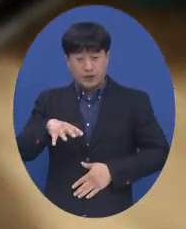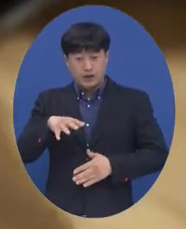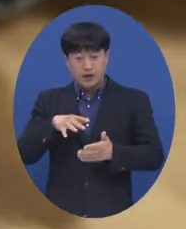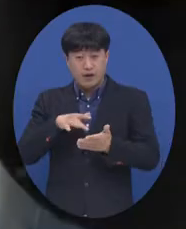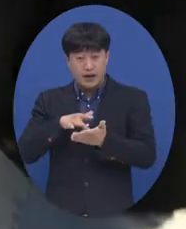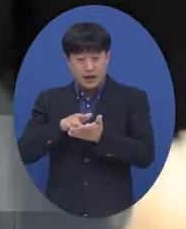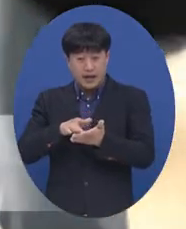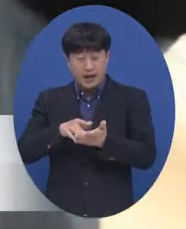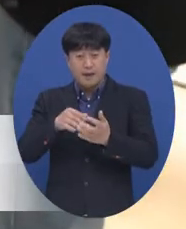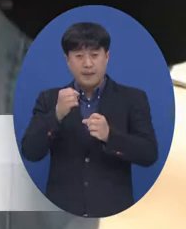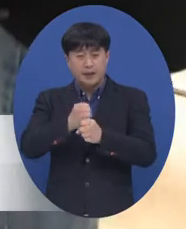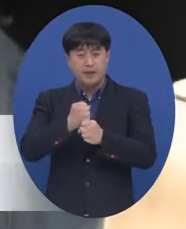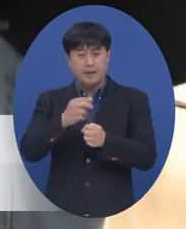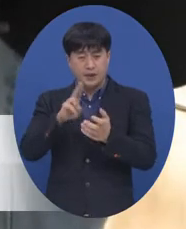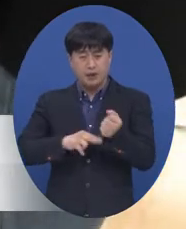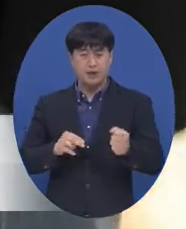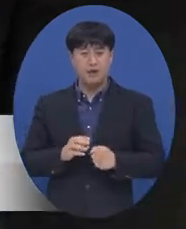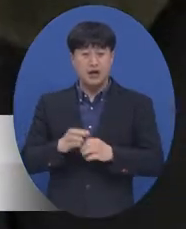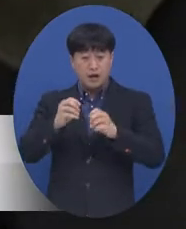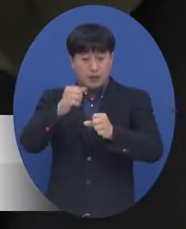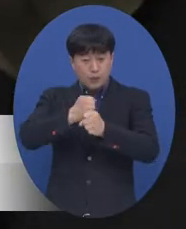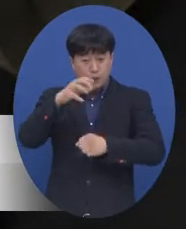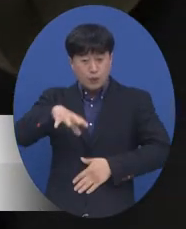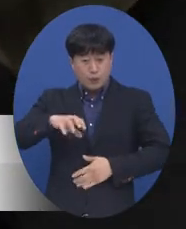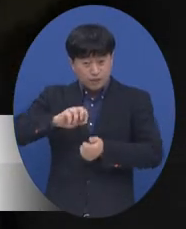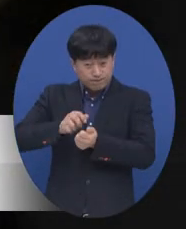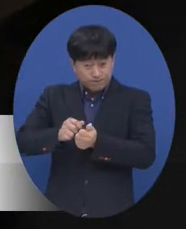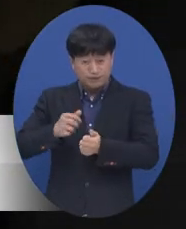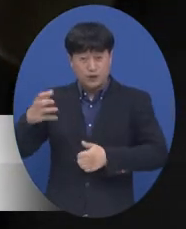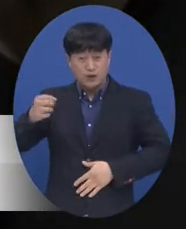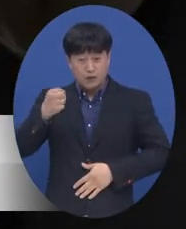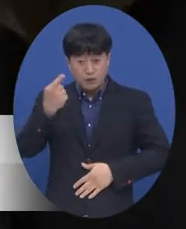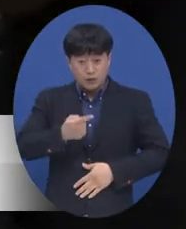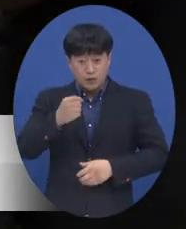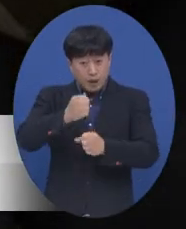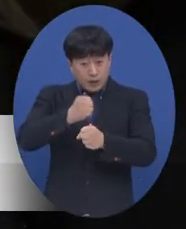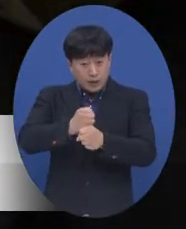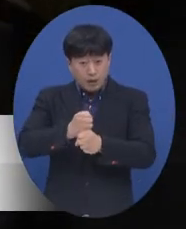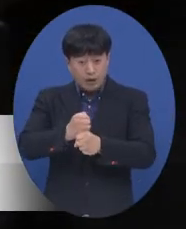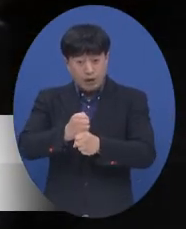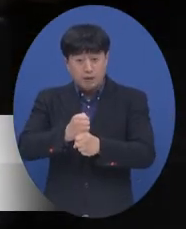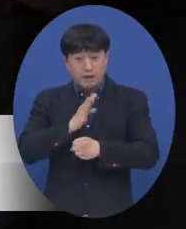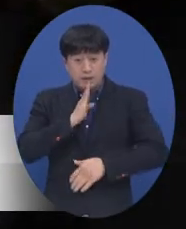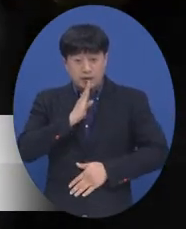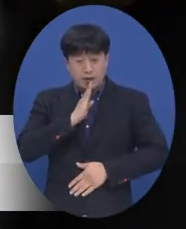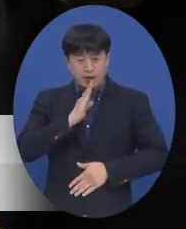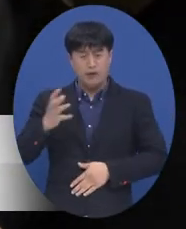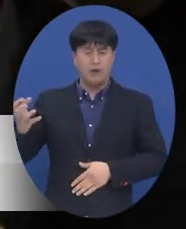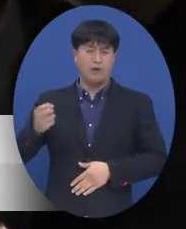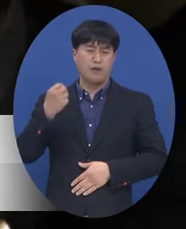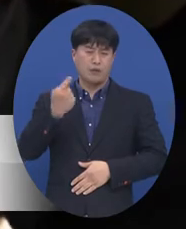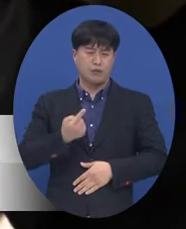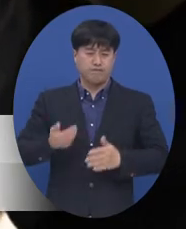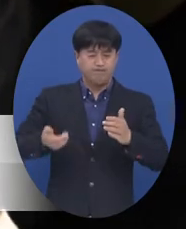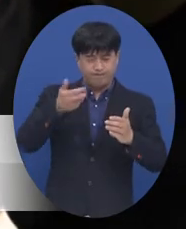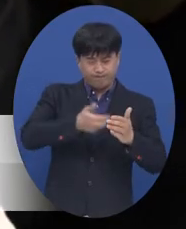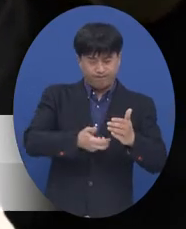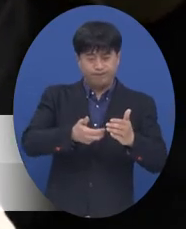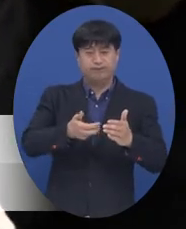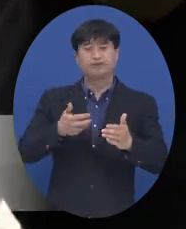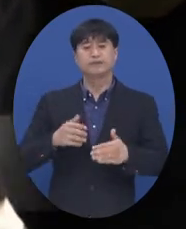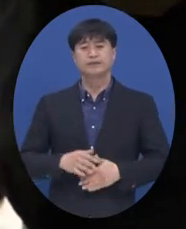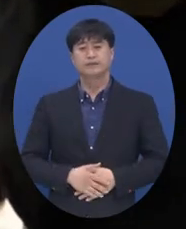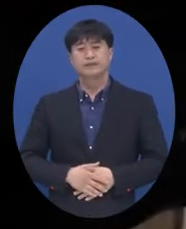겁니다. 제분소에서 이제 소분할 때 갈아가지고 마리 또 비비시는 거예요. 마리고리는